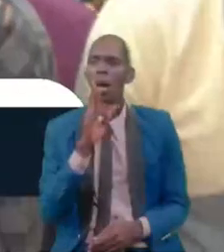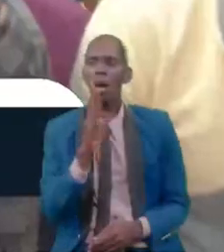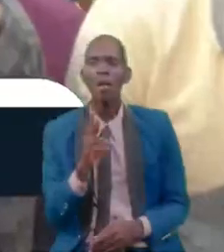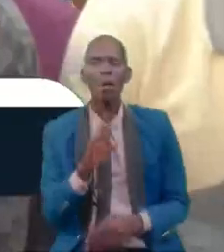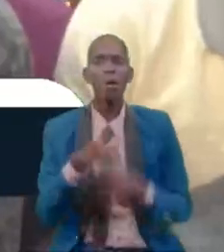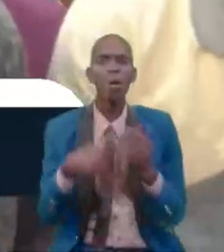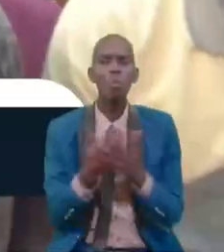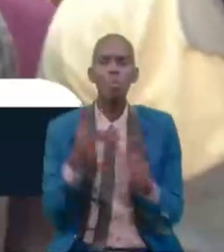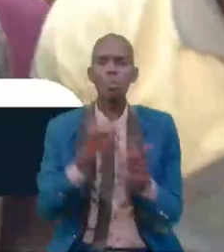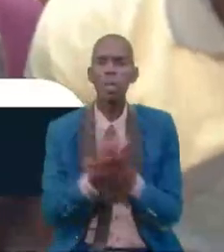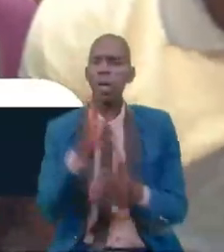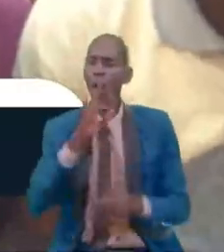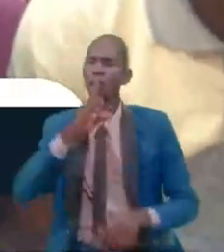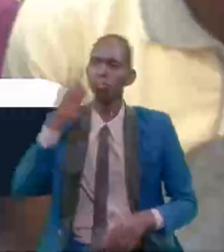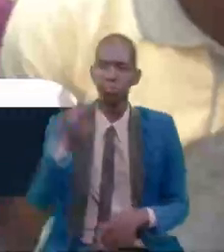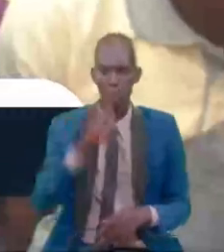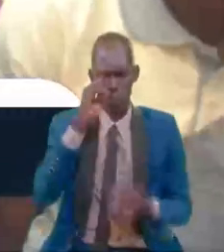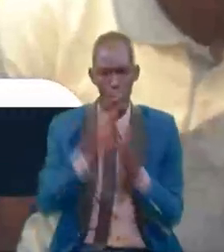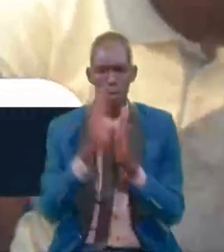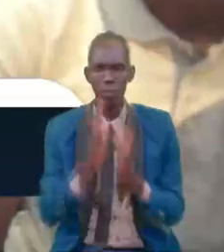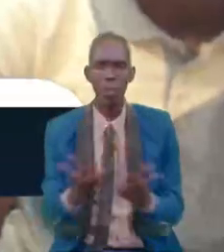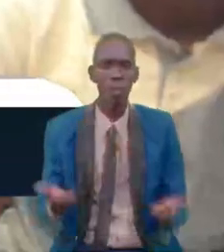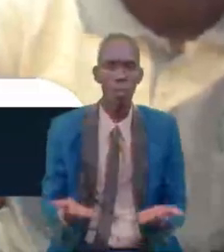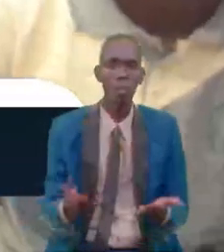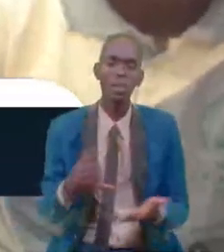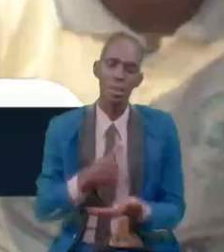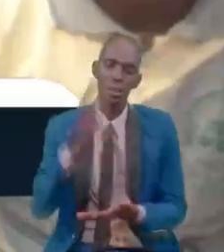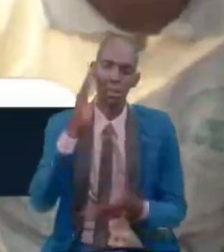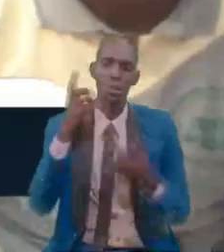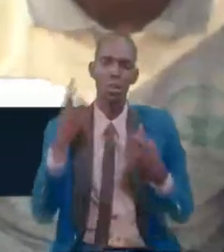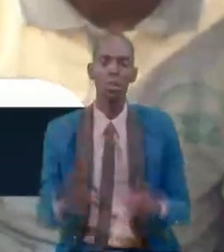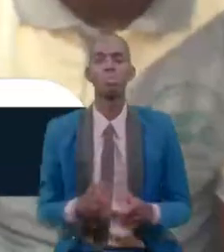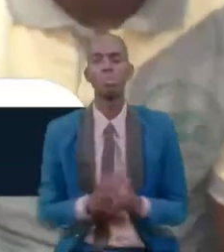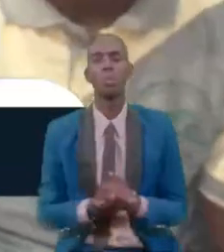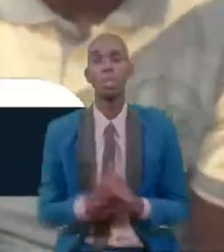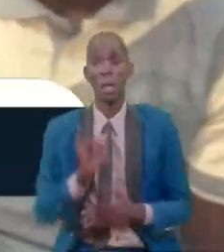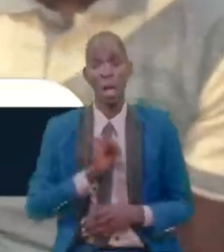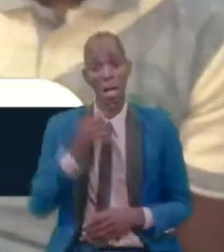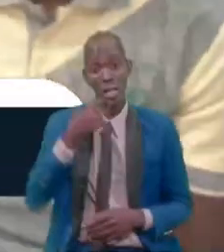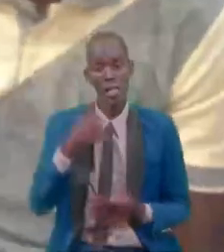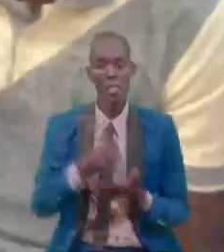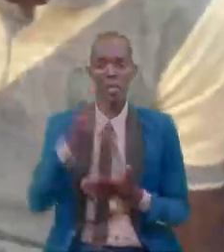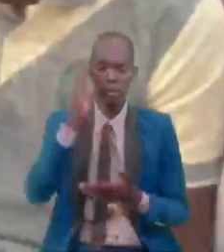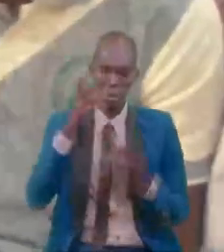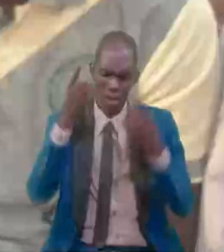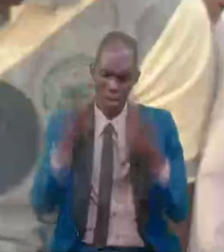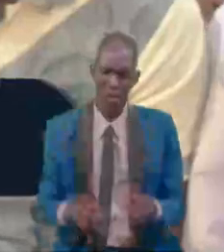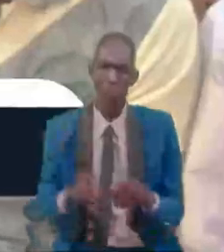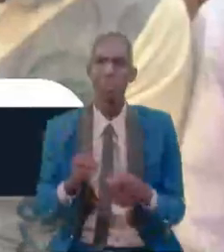des croyants qui sont des croyants sûrs ce soir? Cela va vous arriver. Je dis, cela va se produire.